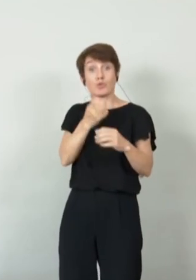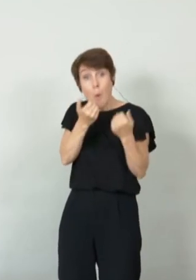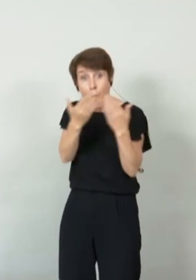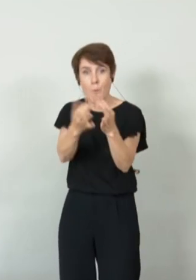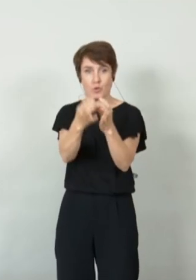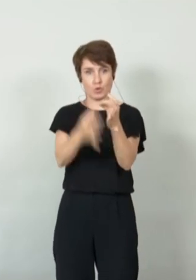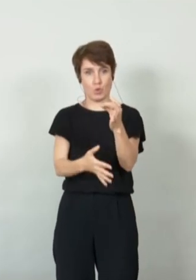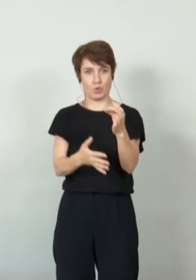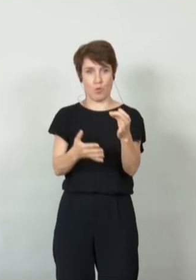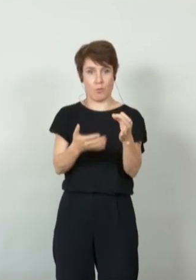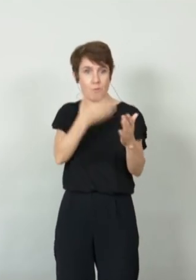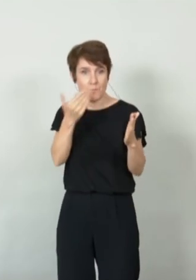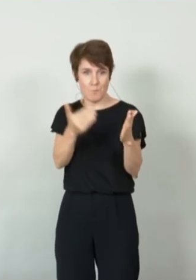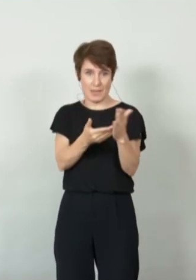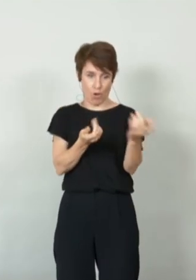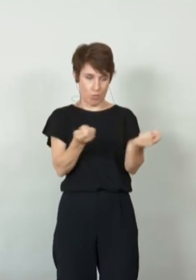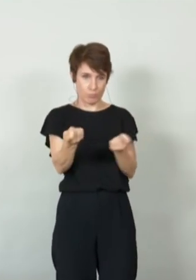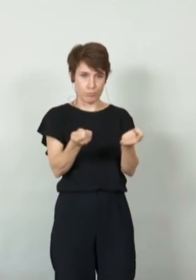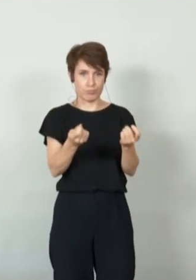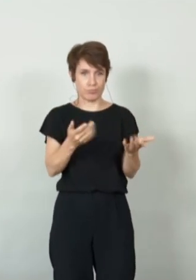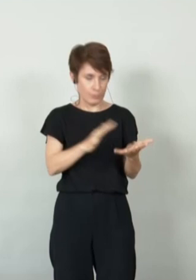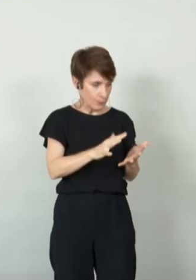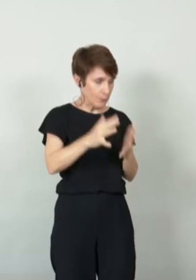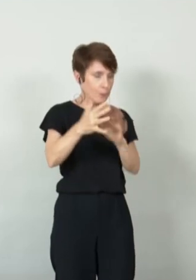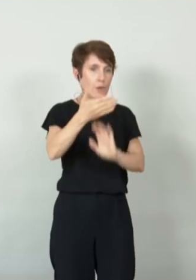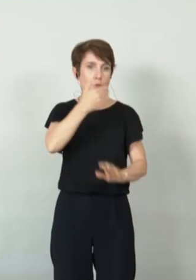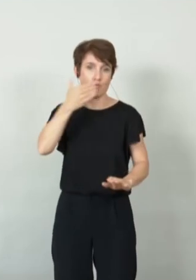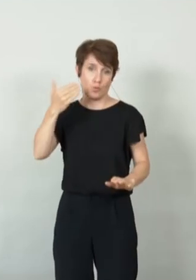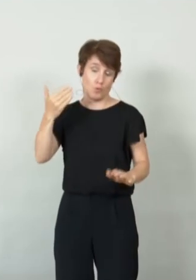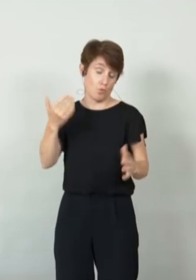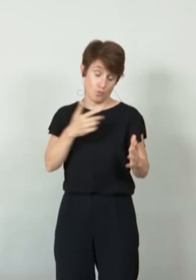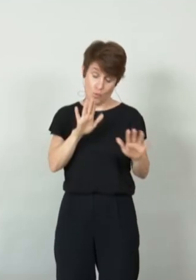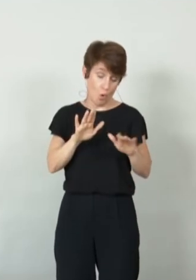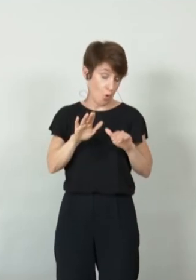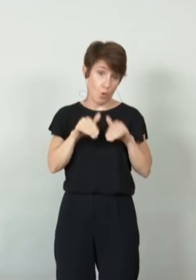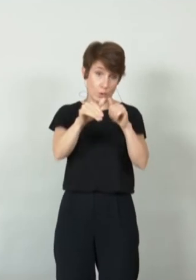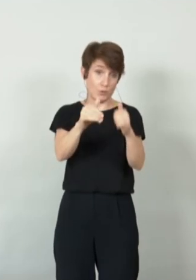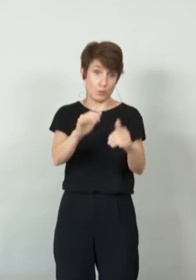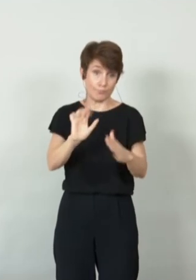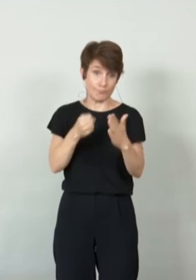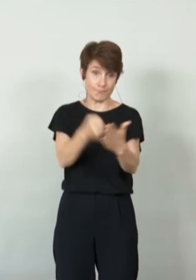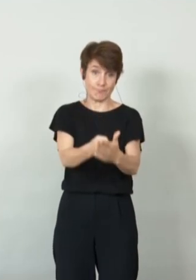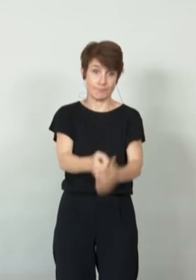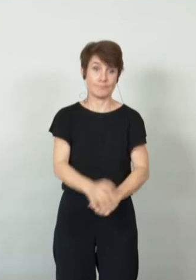à gérer une ville différemment pour ne pas aboutir à la situation dans laquelle vous la mettez